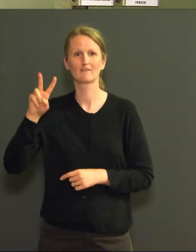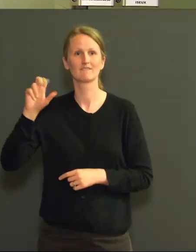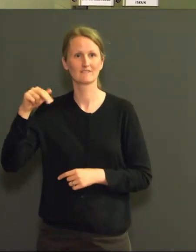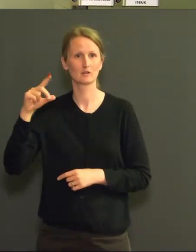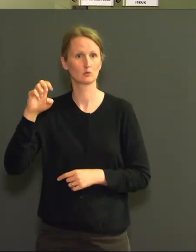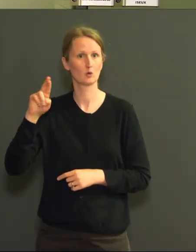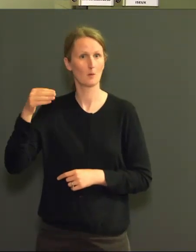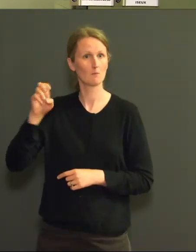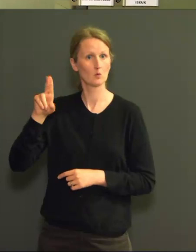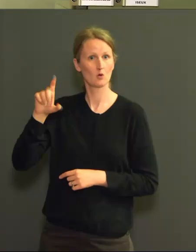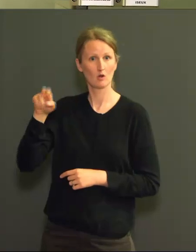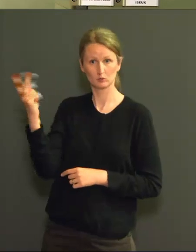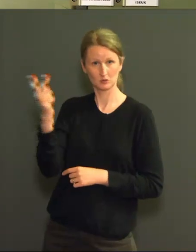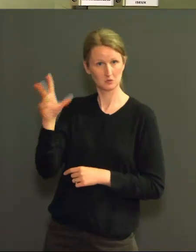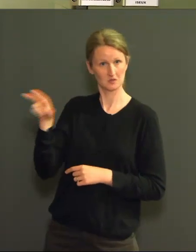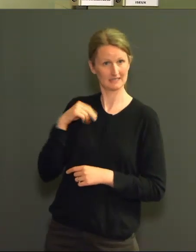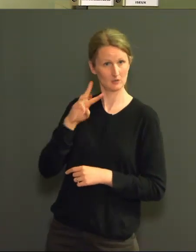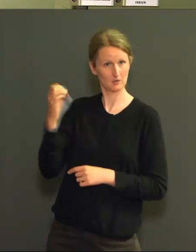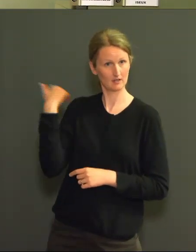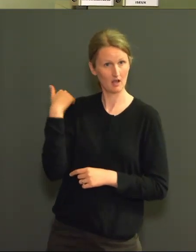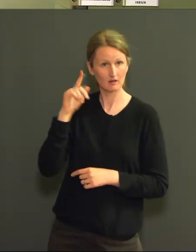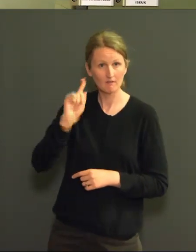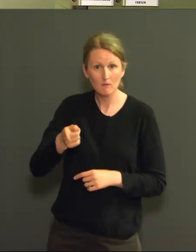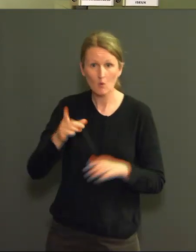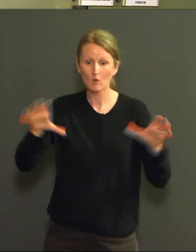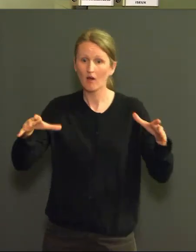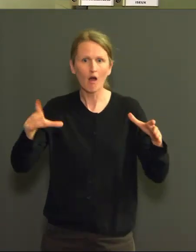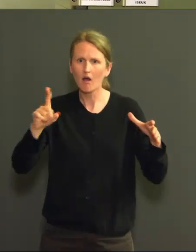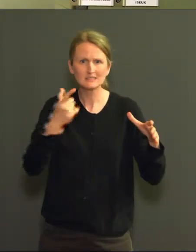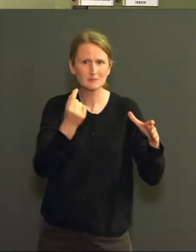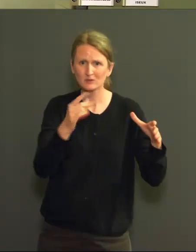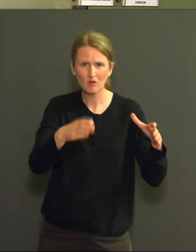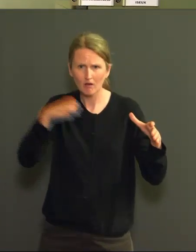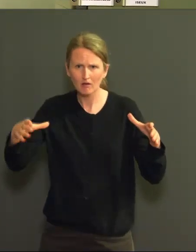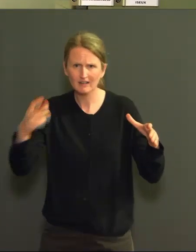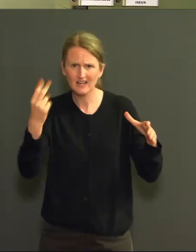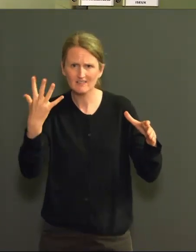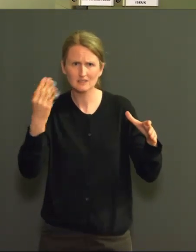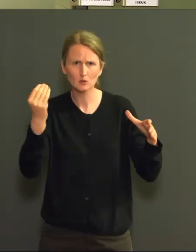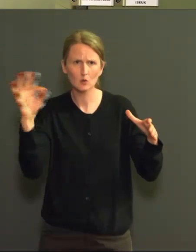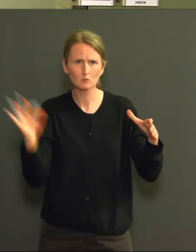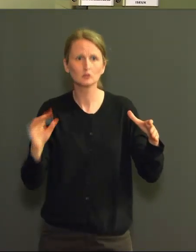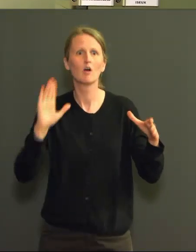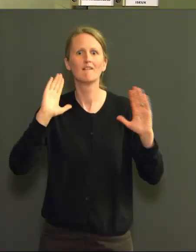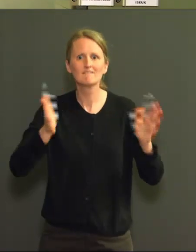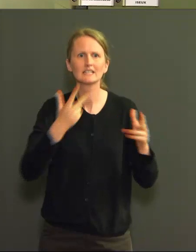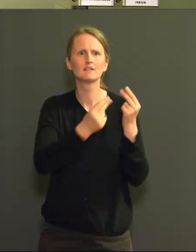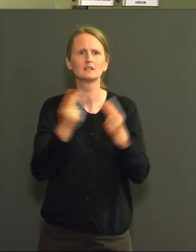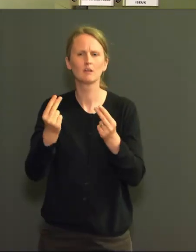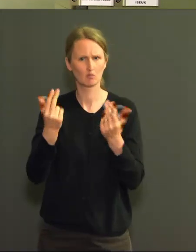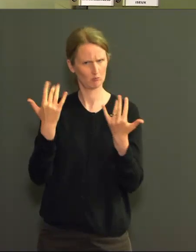Où placer la barre et est-ce qu'un taux de vaccination aussi élevé est réalisable?